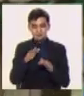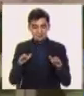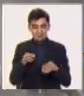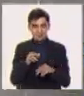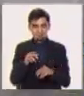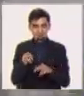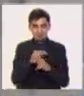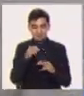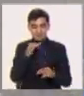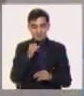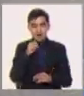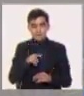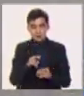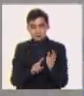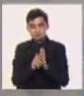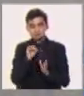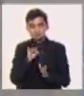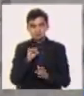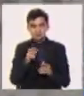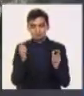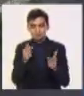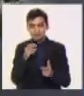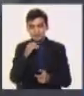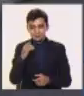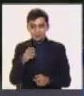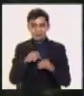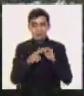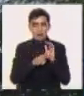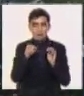на карантине и вышла на работу только 17 августа.